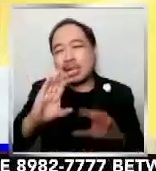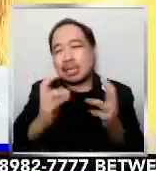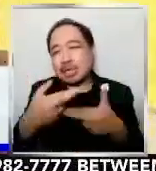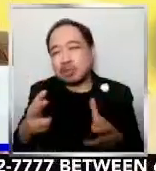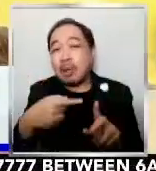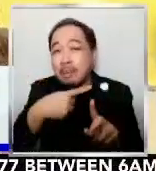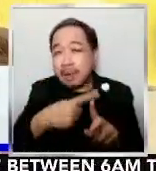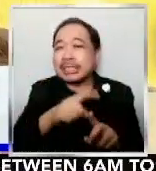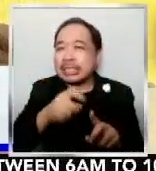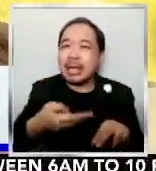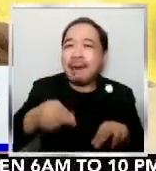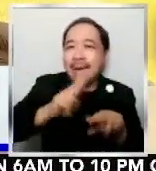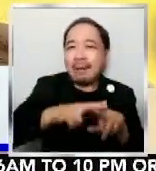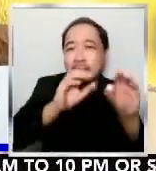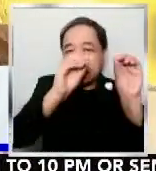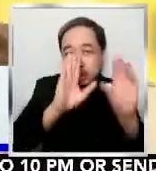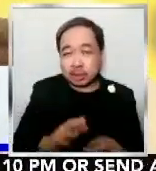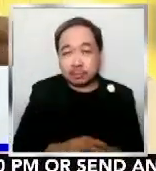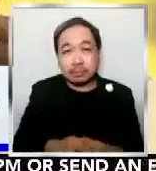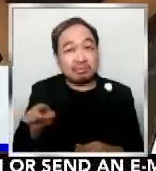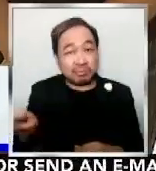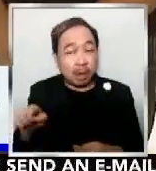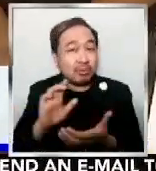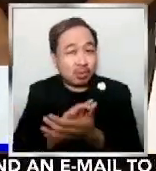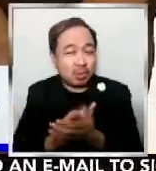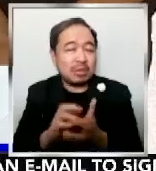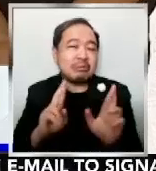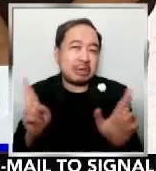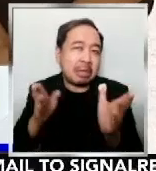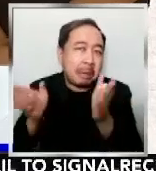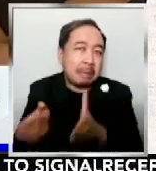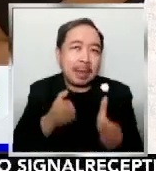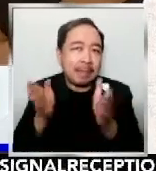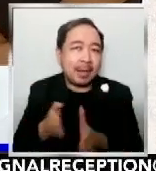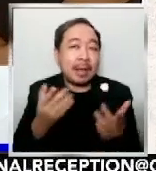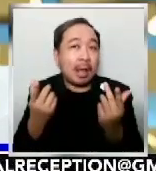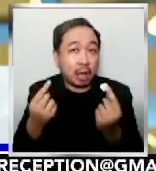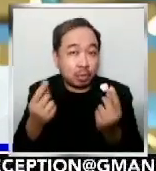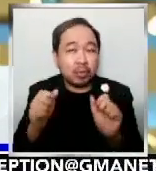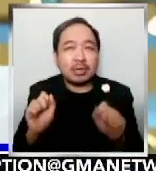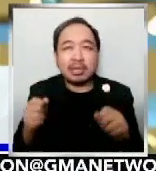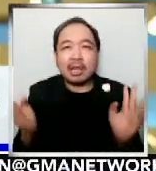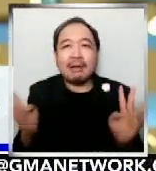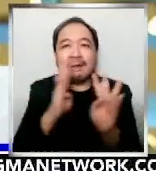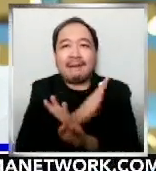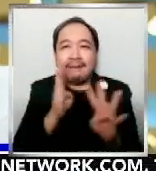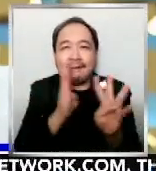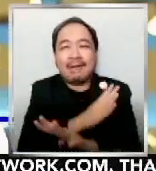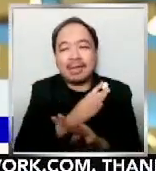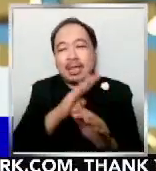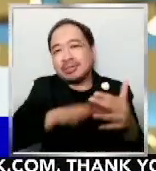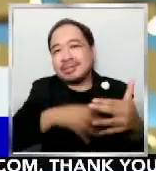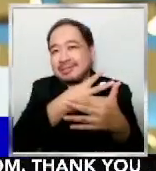Naghahanda na ng mga contingency plan ang paaralan. Isa rito, salita ng pasok ang mga estudyante. Kung talagang hindi kakayanin, we